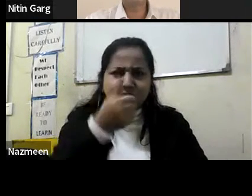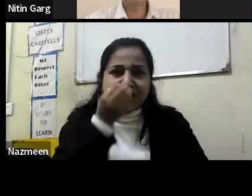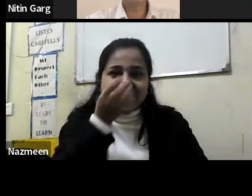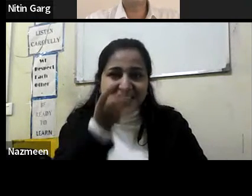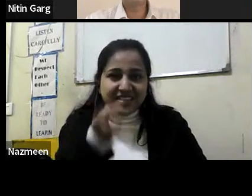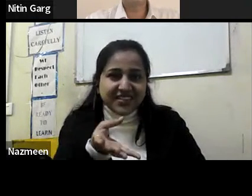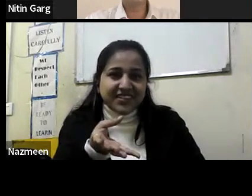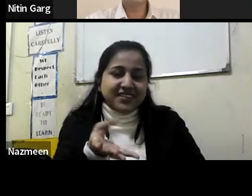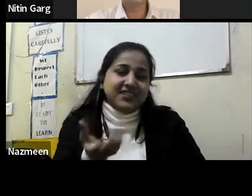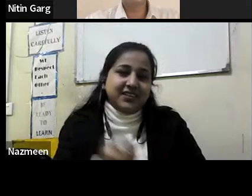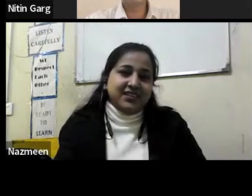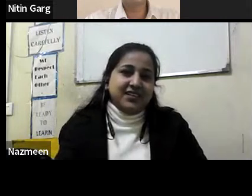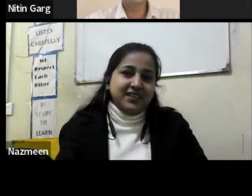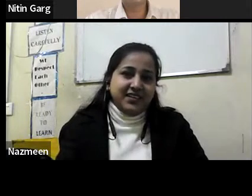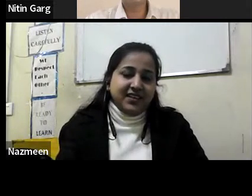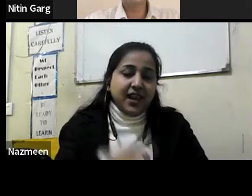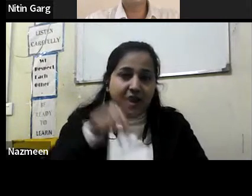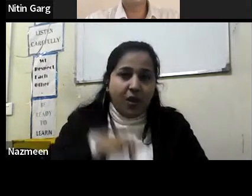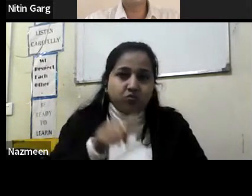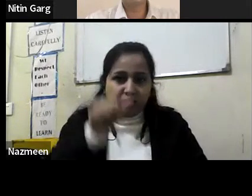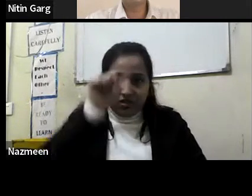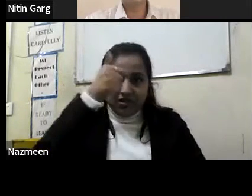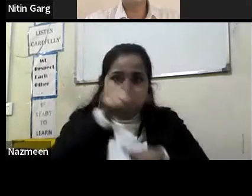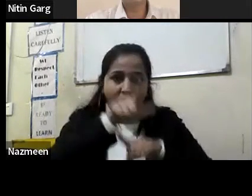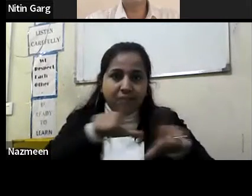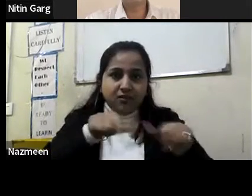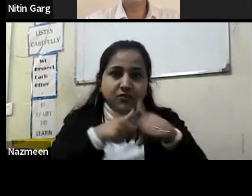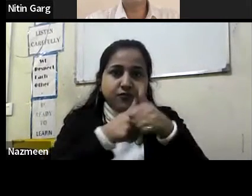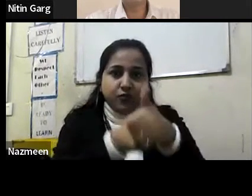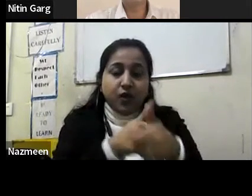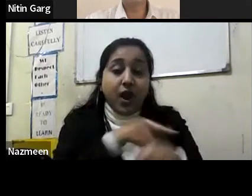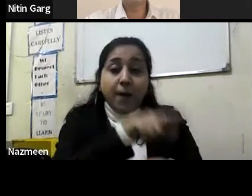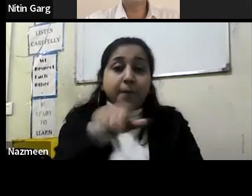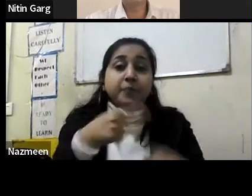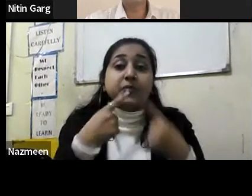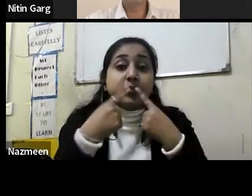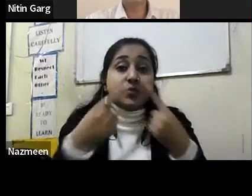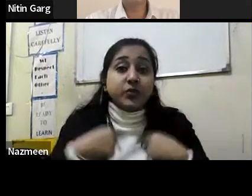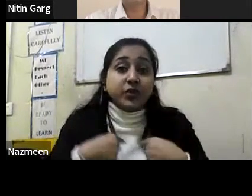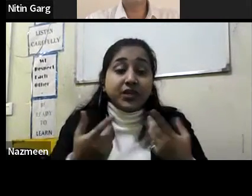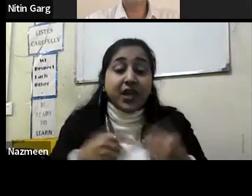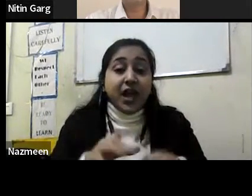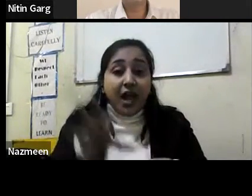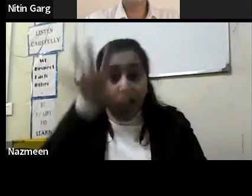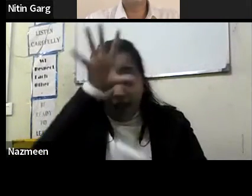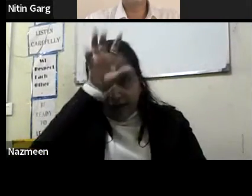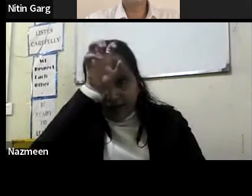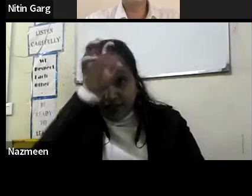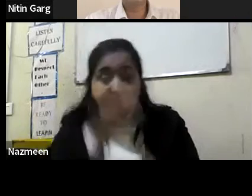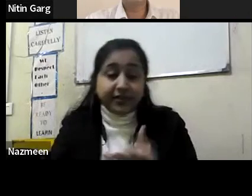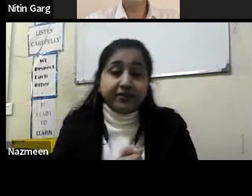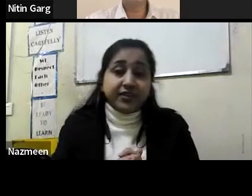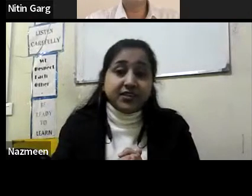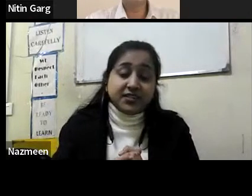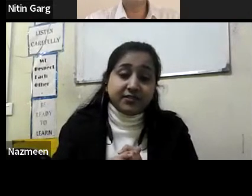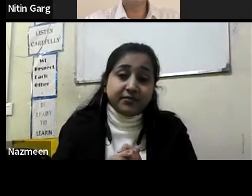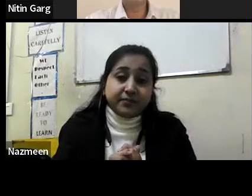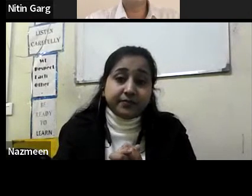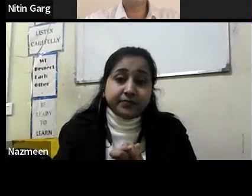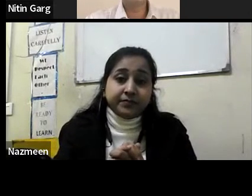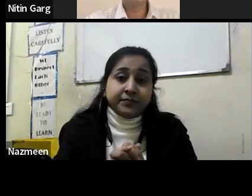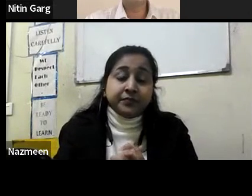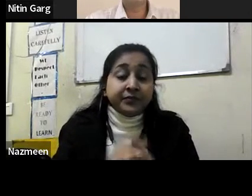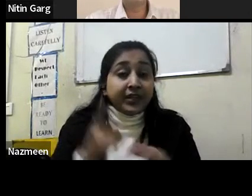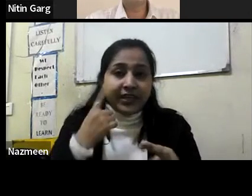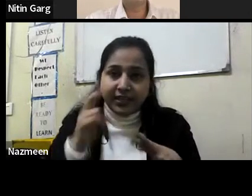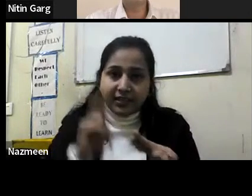के साथ आगे बढ़ेंगे। एंड राशि, थैंक यू वेरी मच। आपने बोला कि भाई अर्ली इंटरवेंशन, जो अगर अर्ली स्टेज में